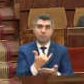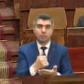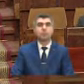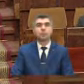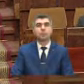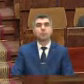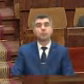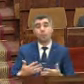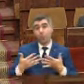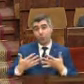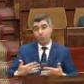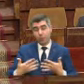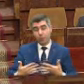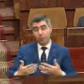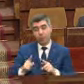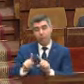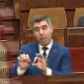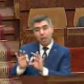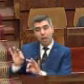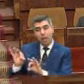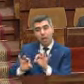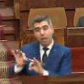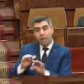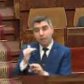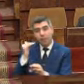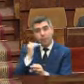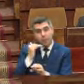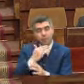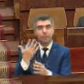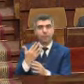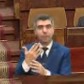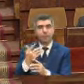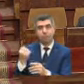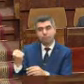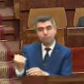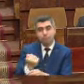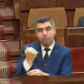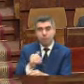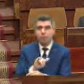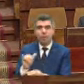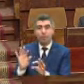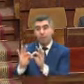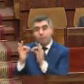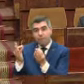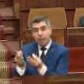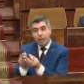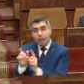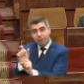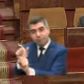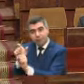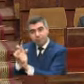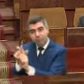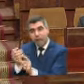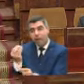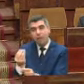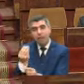اليوم نمشيو لاجراءات تحفيزيه واجراءات تشجيعيه لنجعل من الاسره واحد المحضن اللي يمكن به نواجهوا واحد